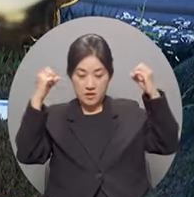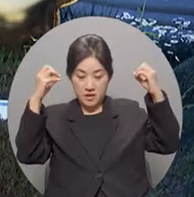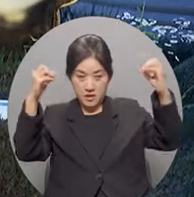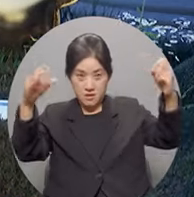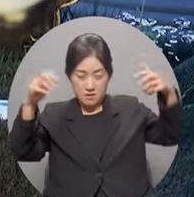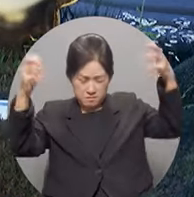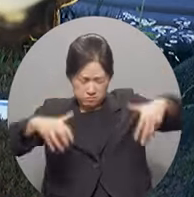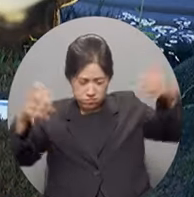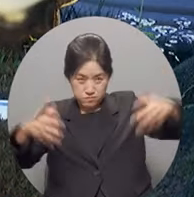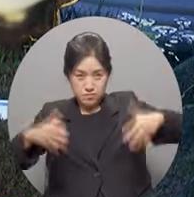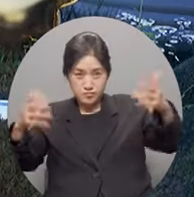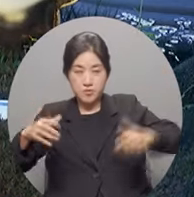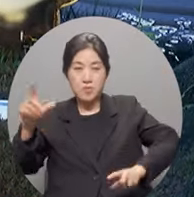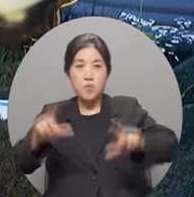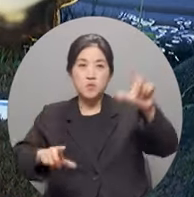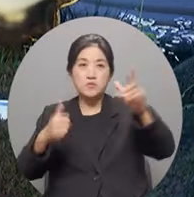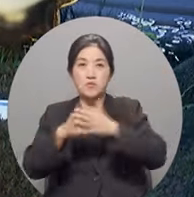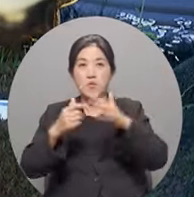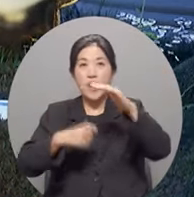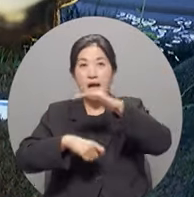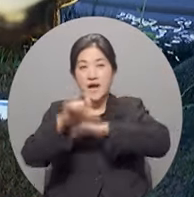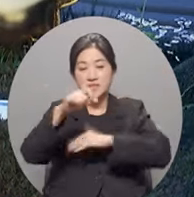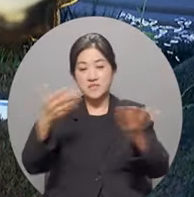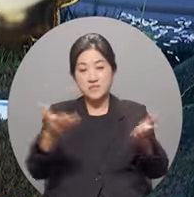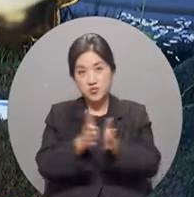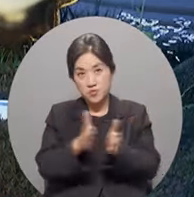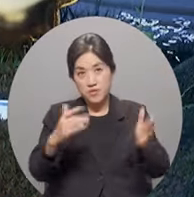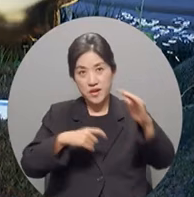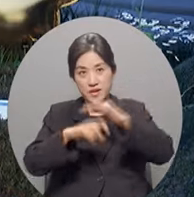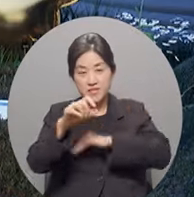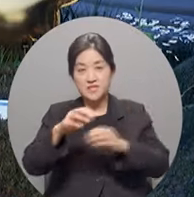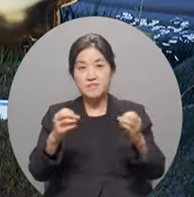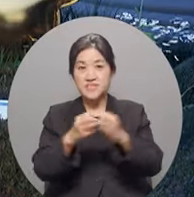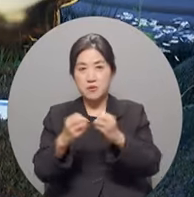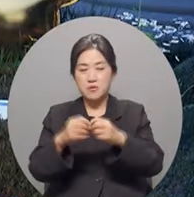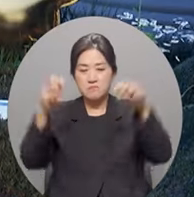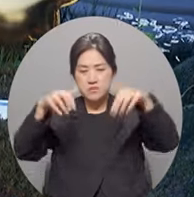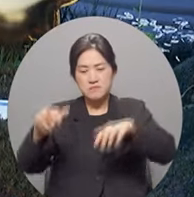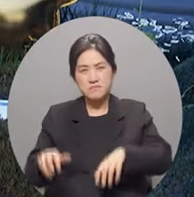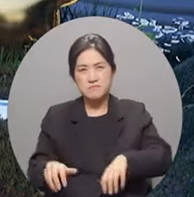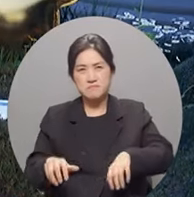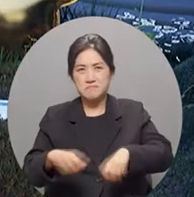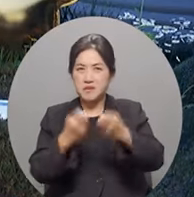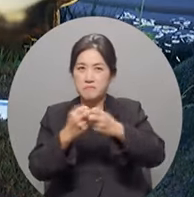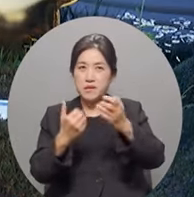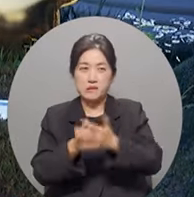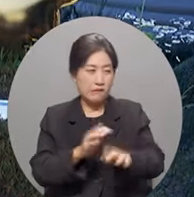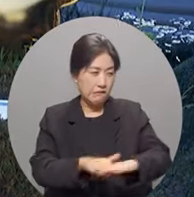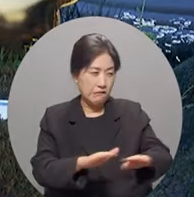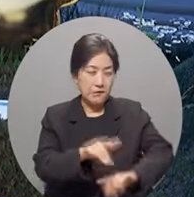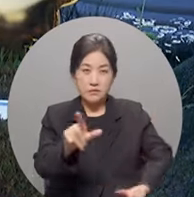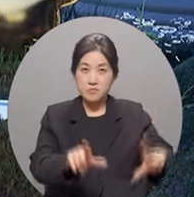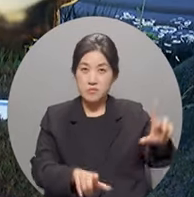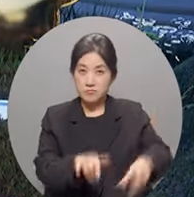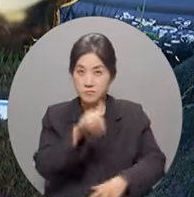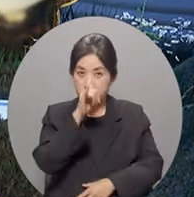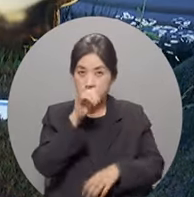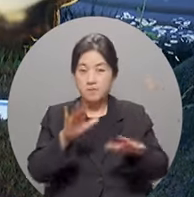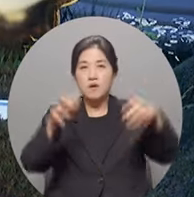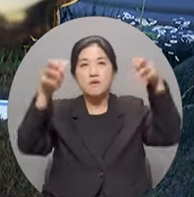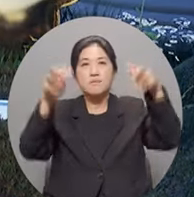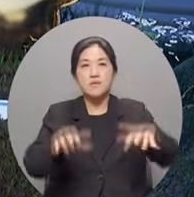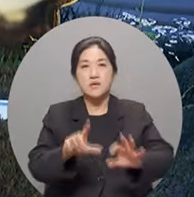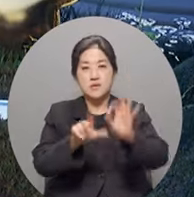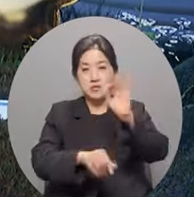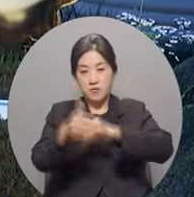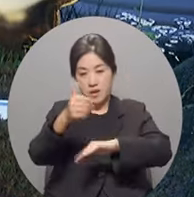강하게 쏟아지고 있습니다. 오늘 아침 출근길 창원에서는 빗길 사고가 잇따라 사고 수습에 나서고 있는데요. 이번 비는 10월